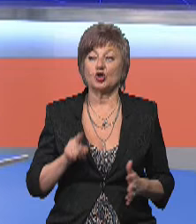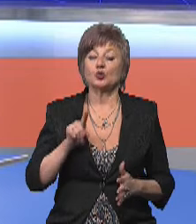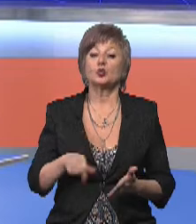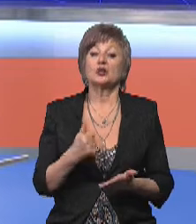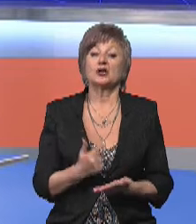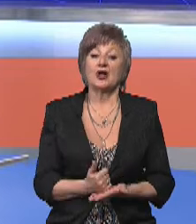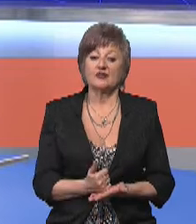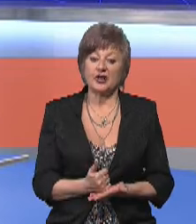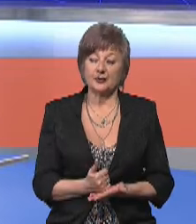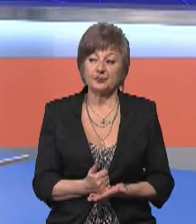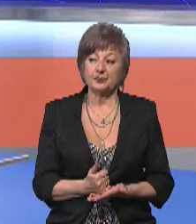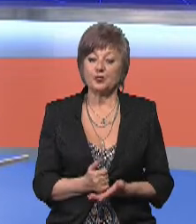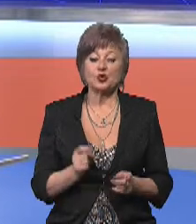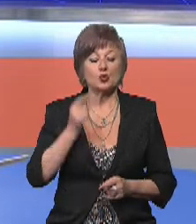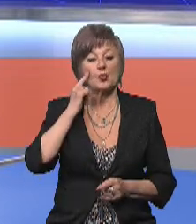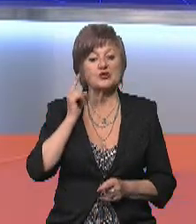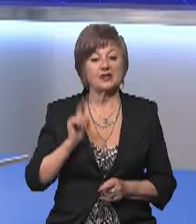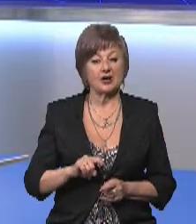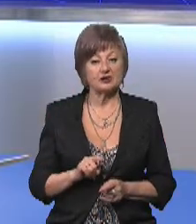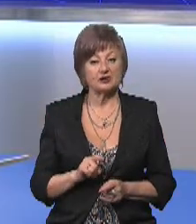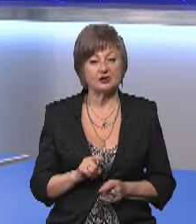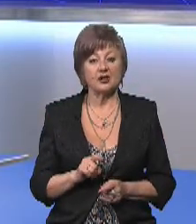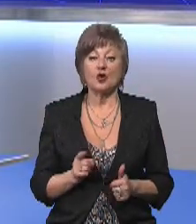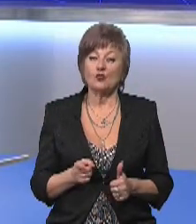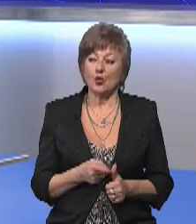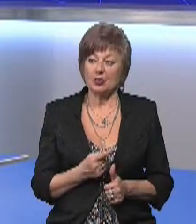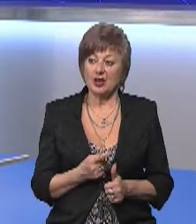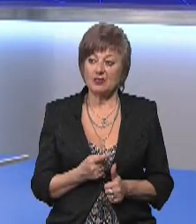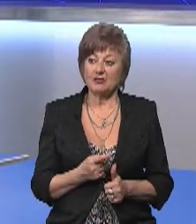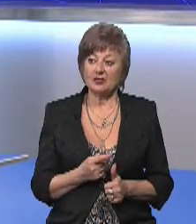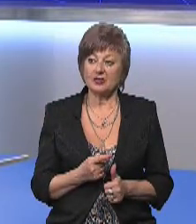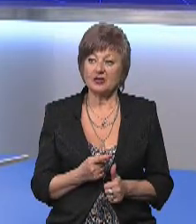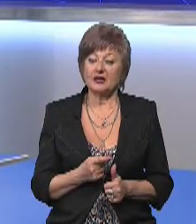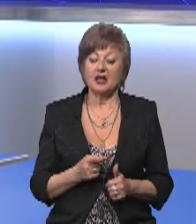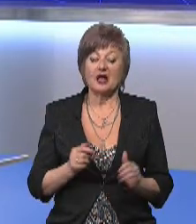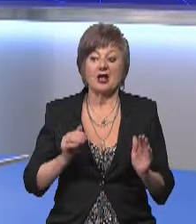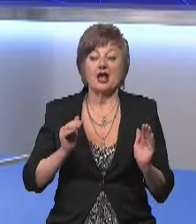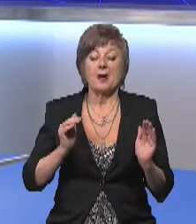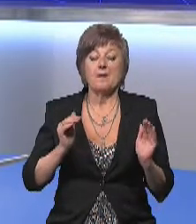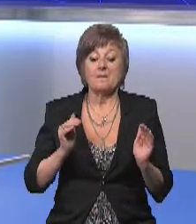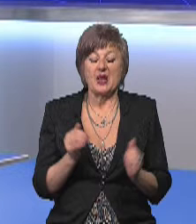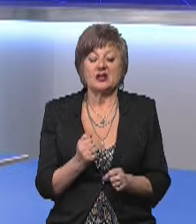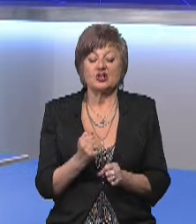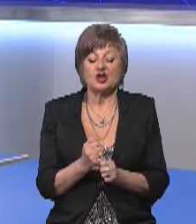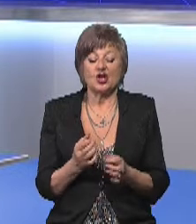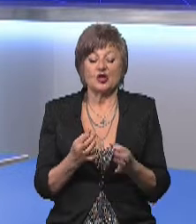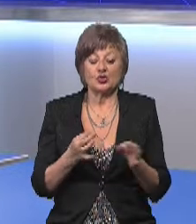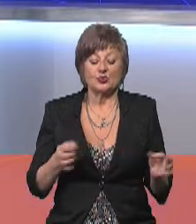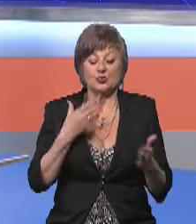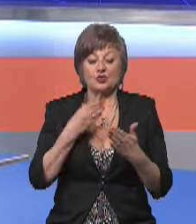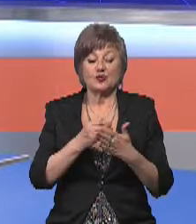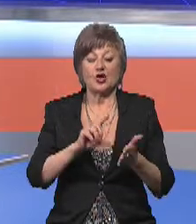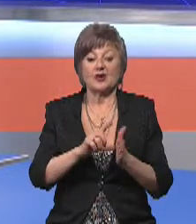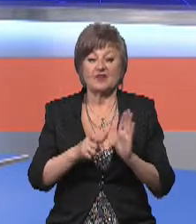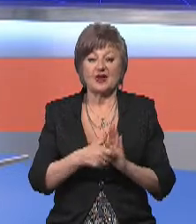головне, що знати, що, по-перше, як менше зробити доступу до власного приміщення, якщо ти